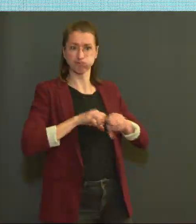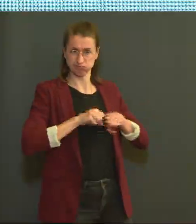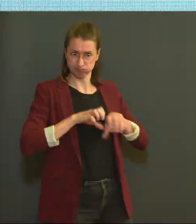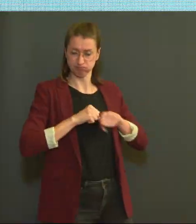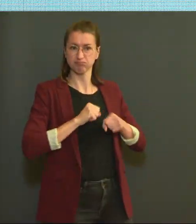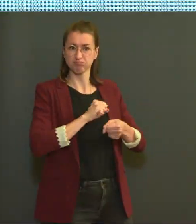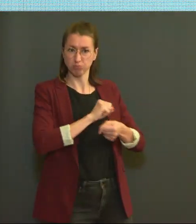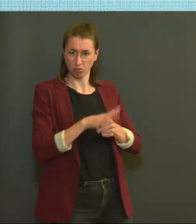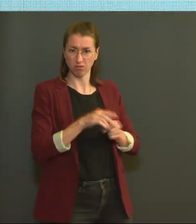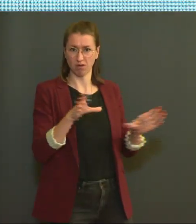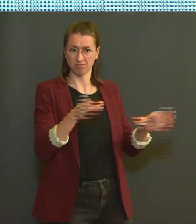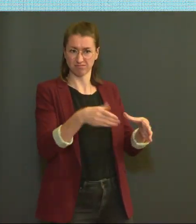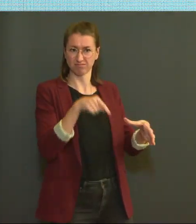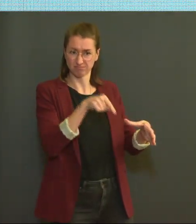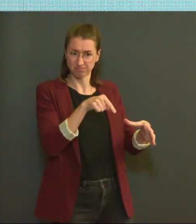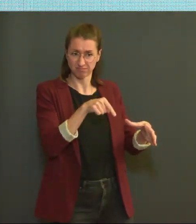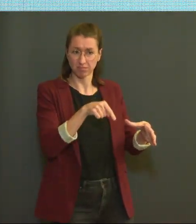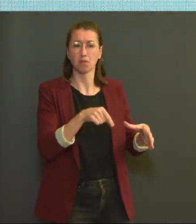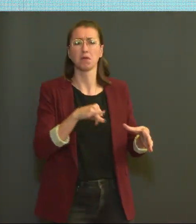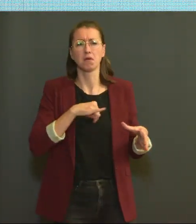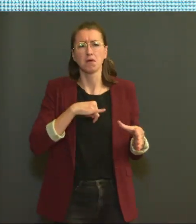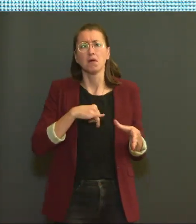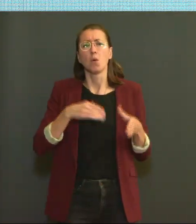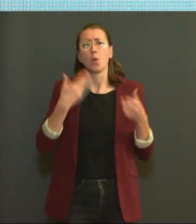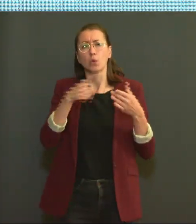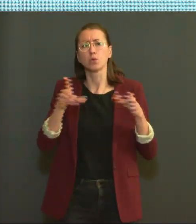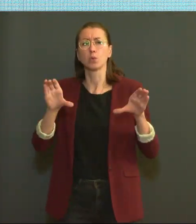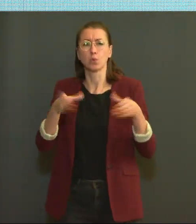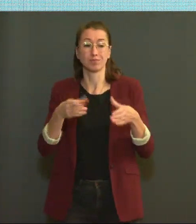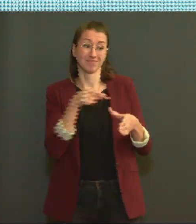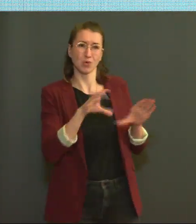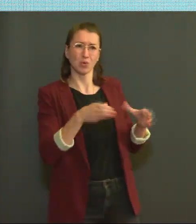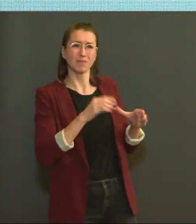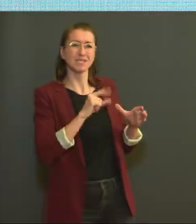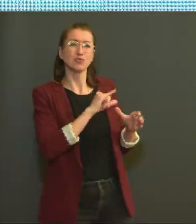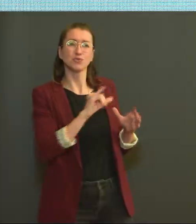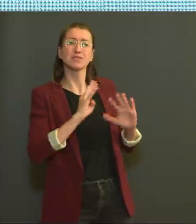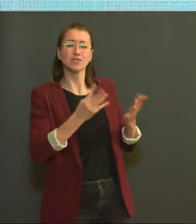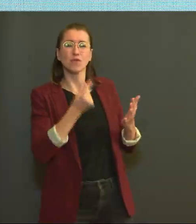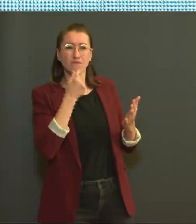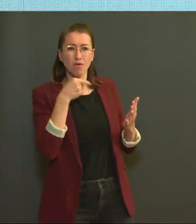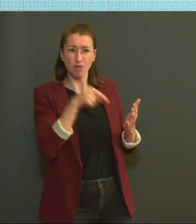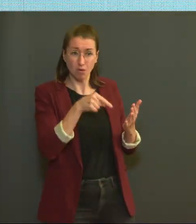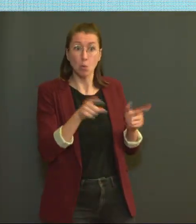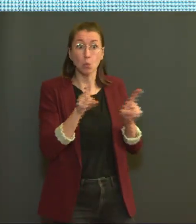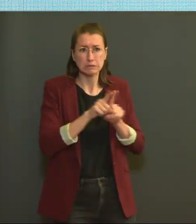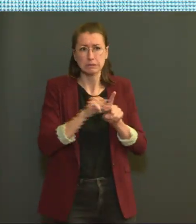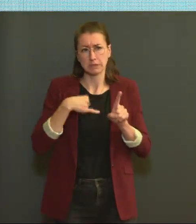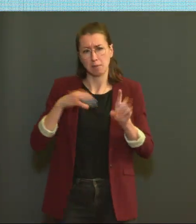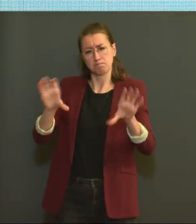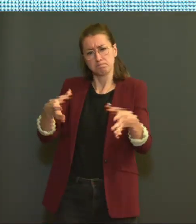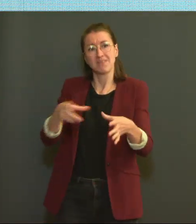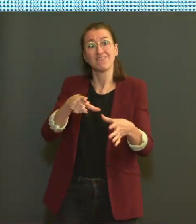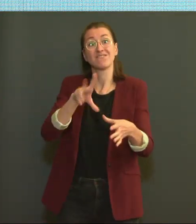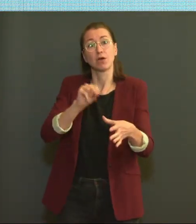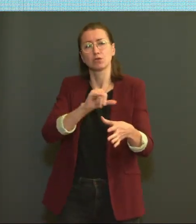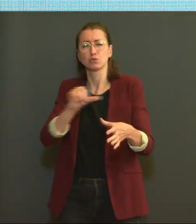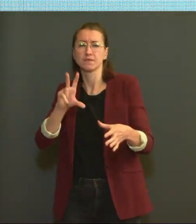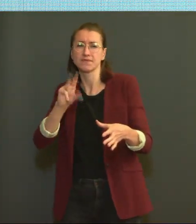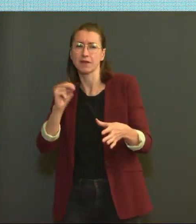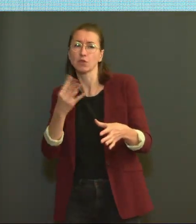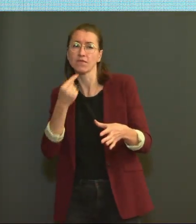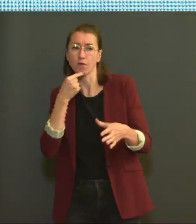'infections dans le groupe des 10 à 19 ans et dans celui des 20 à 29 ans sont actuellement